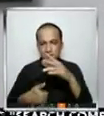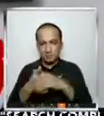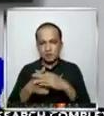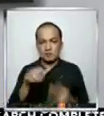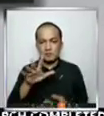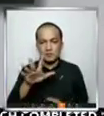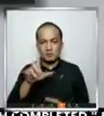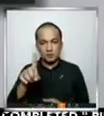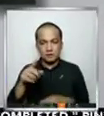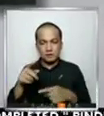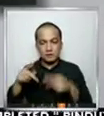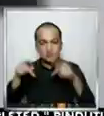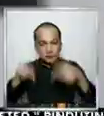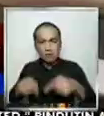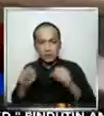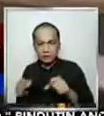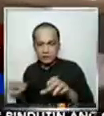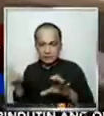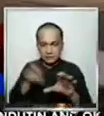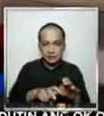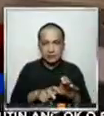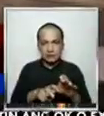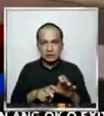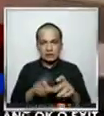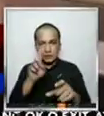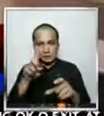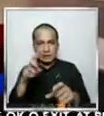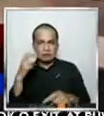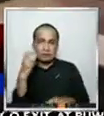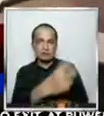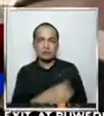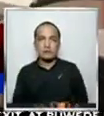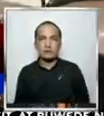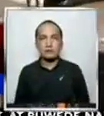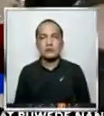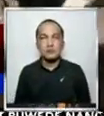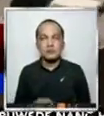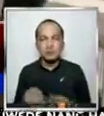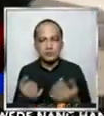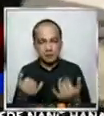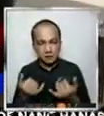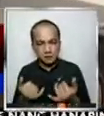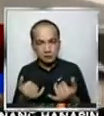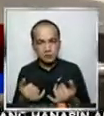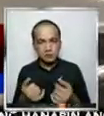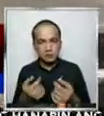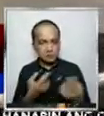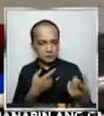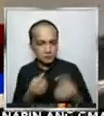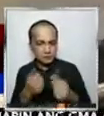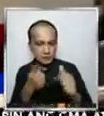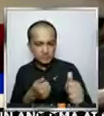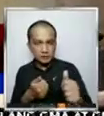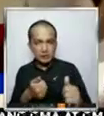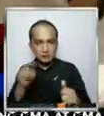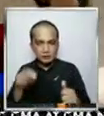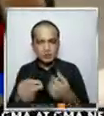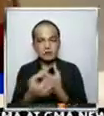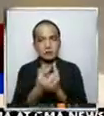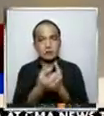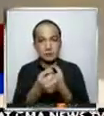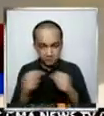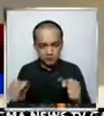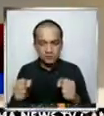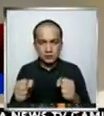maisakay sa bawat bagon. We have to make sure na all necessary safety and health precautions we have